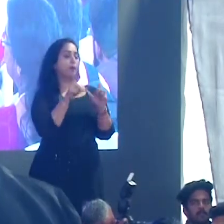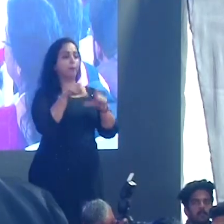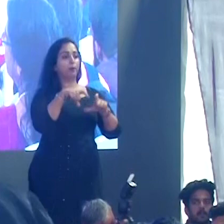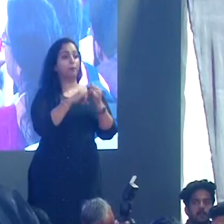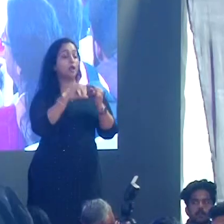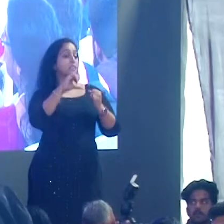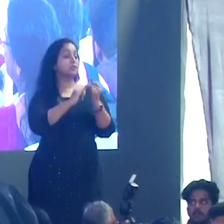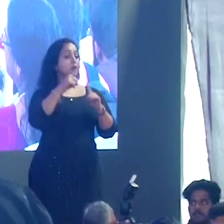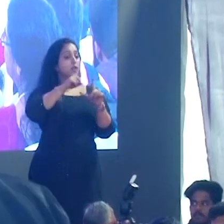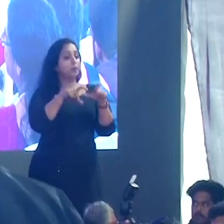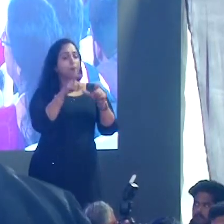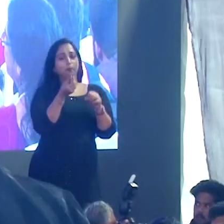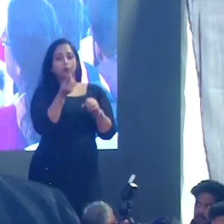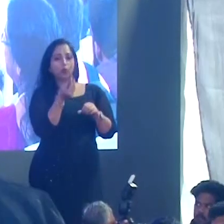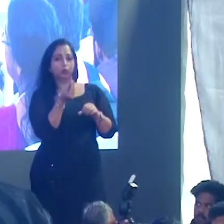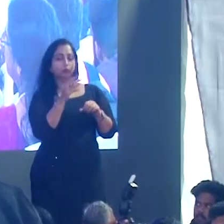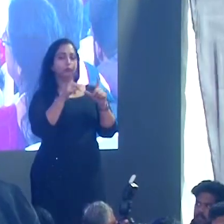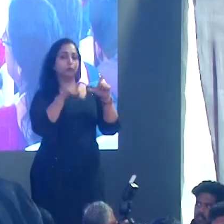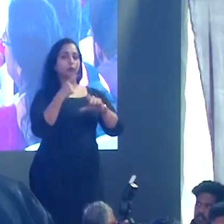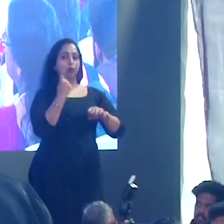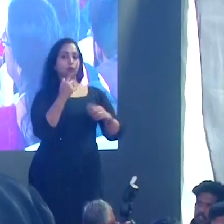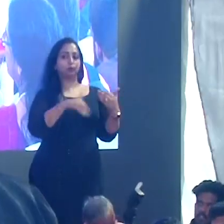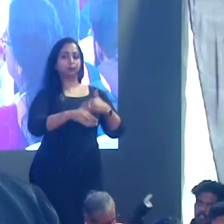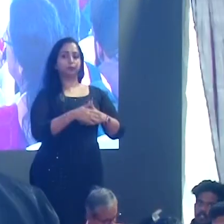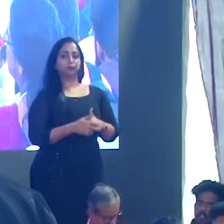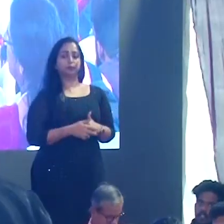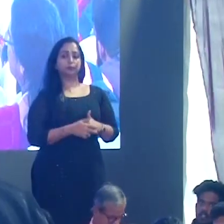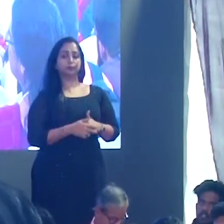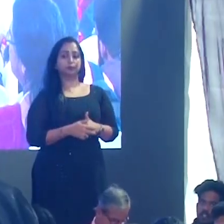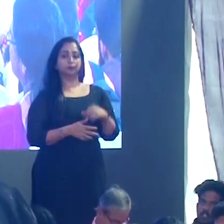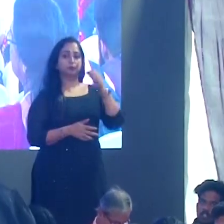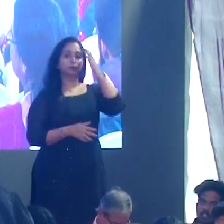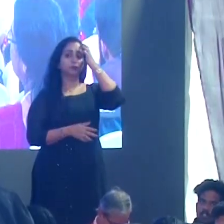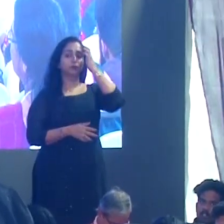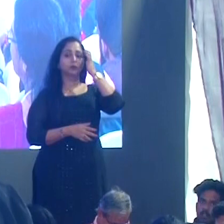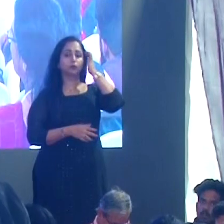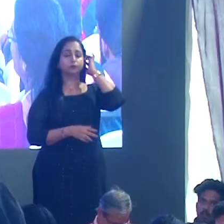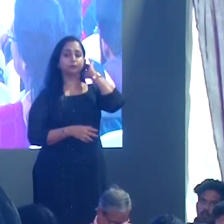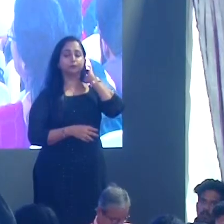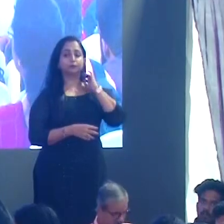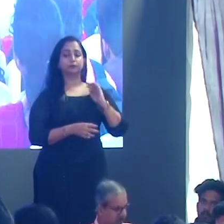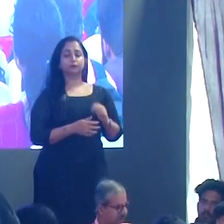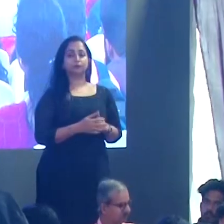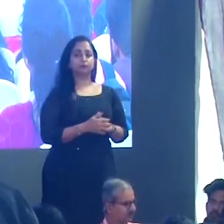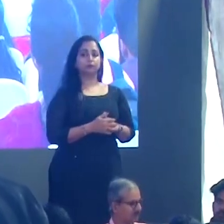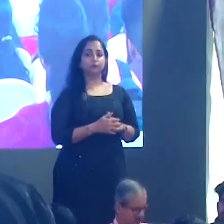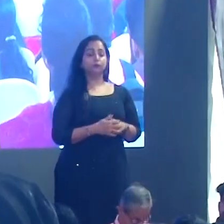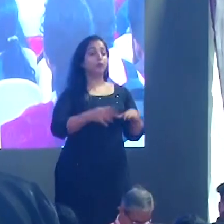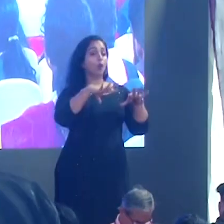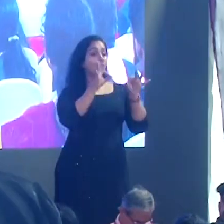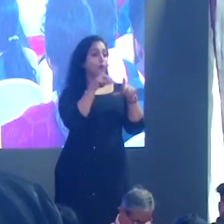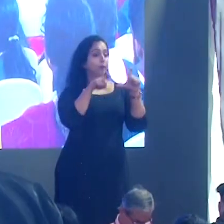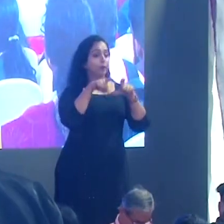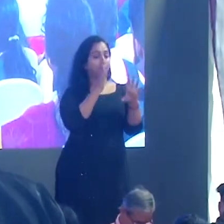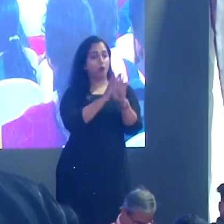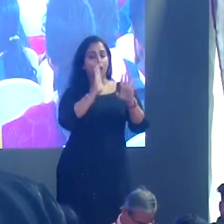വളരെ വിരലിലെണ്ണാവുന്ന ആളുകൾ മാത്രമേ പെട്രോൾ പമ്പുകൾ നടത്തുന്നുള്ളൂ. ഇതിനെതിരെ നമ്മൾ ഒഫീഷ്യൽസിൻ്റെ അടുത്ത്